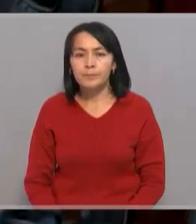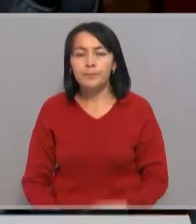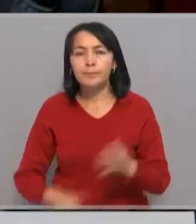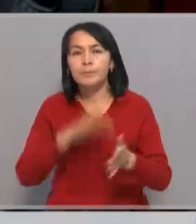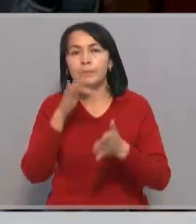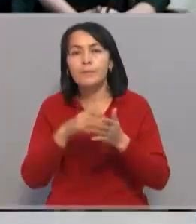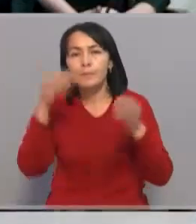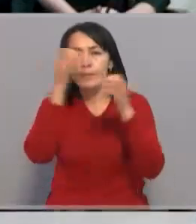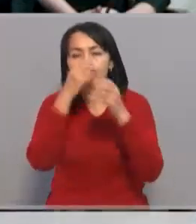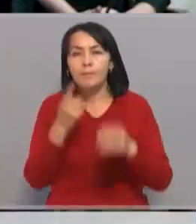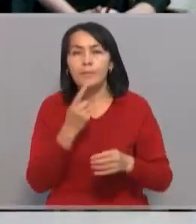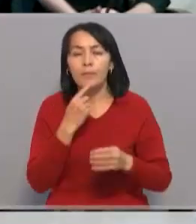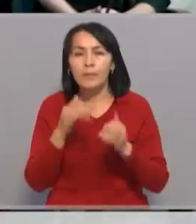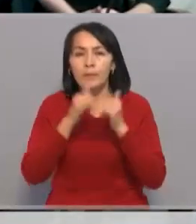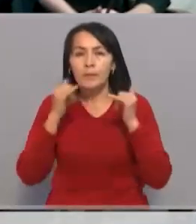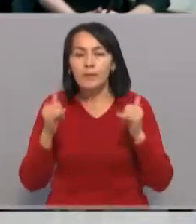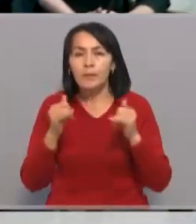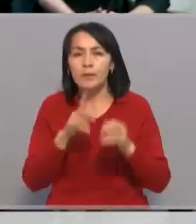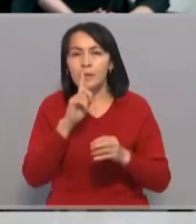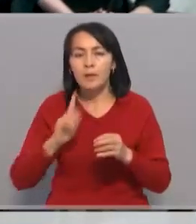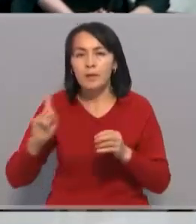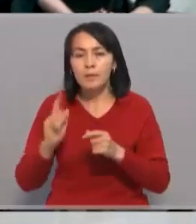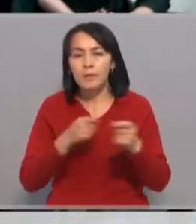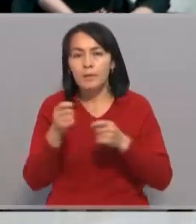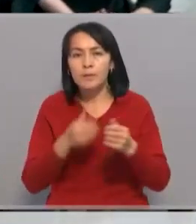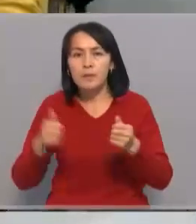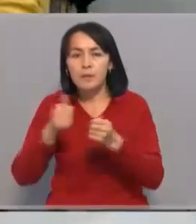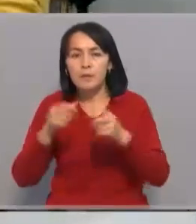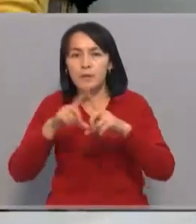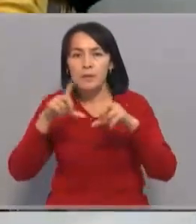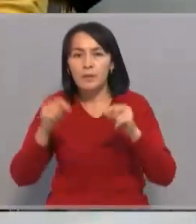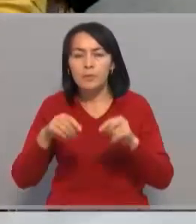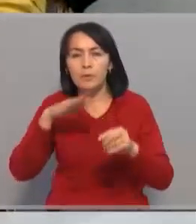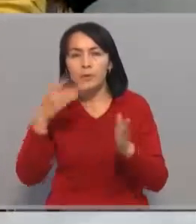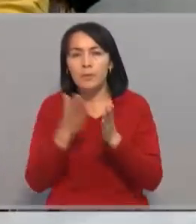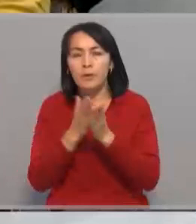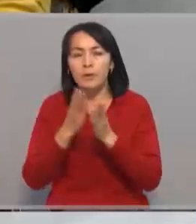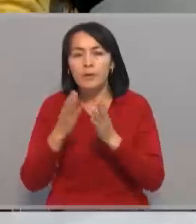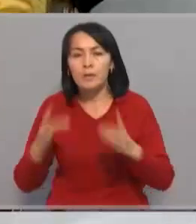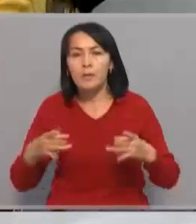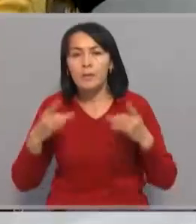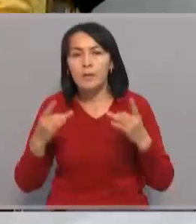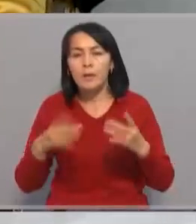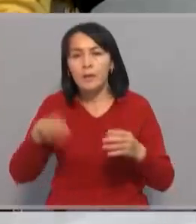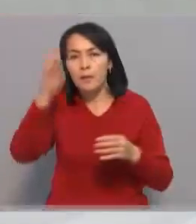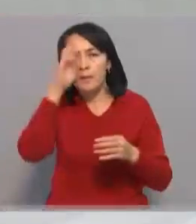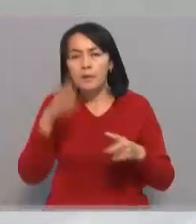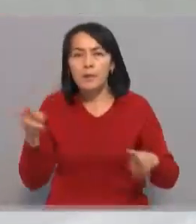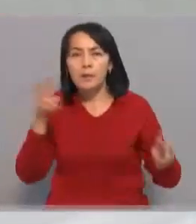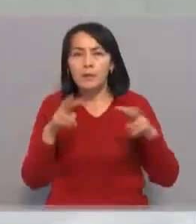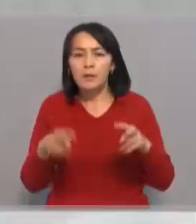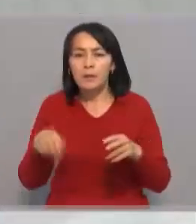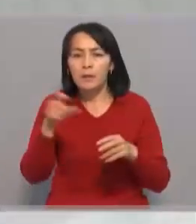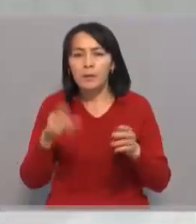Қалалық мәдениет, тілдерді дамыту және архивтер басқармасына қарасты мекеменің ширек ғасырлық тойына еліміздің әрқиырынан келген өкілдер